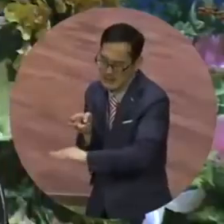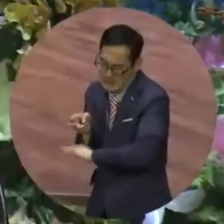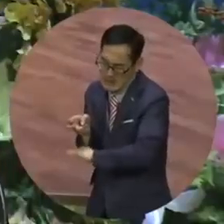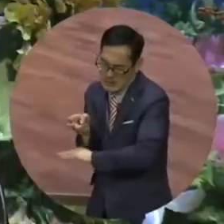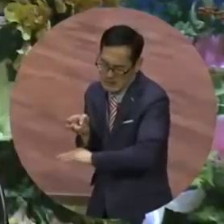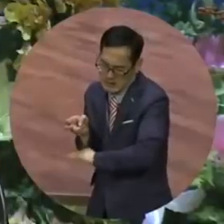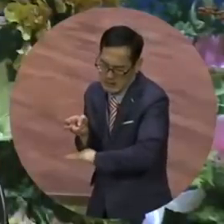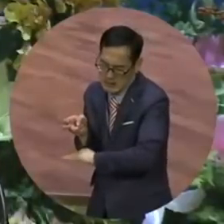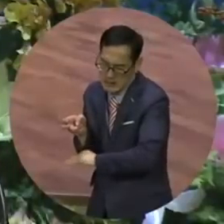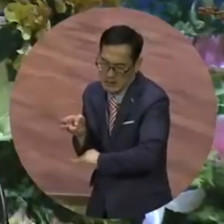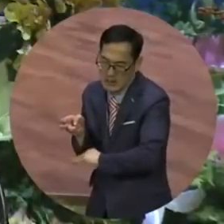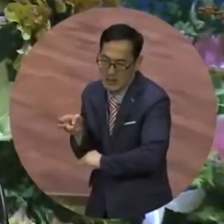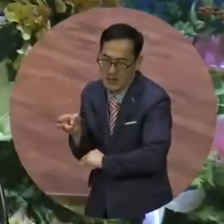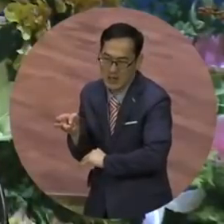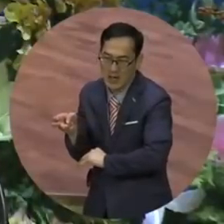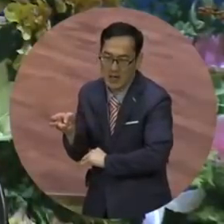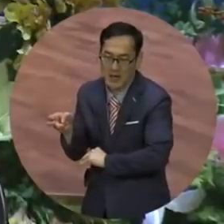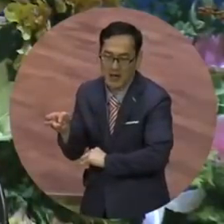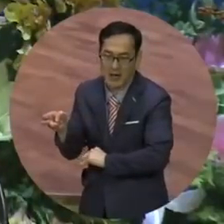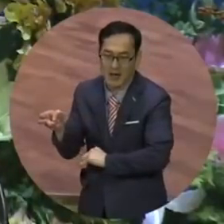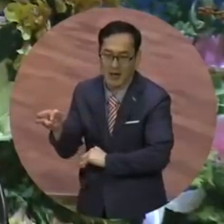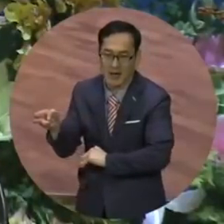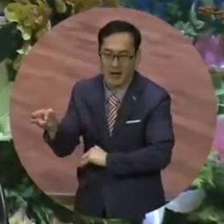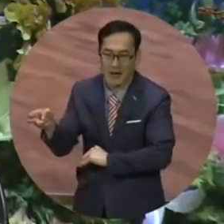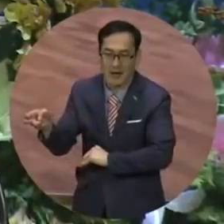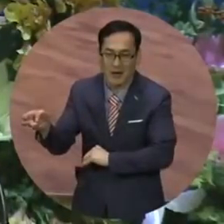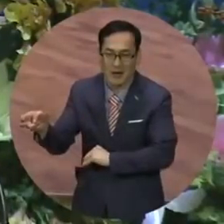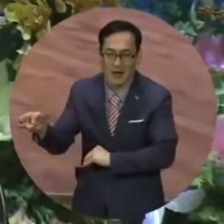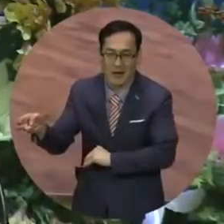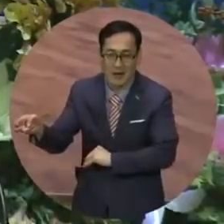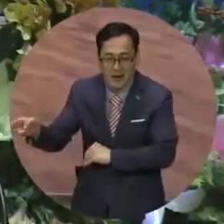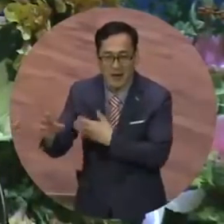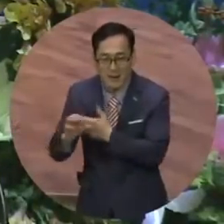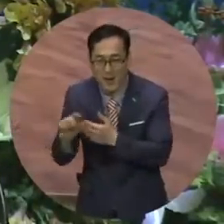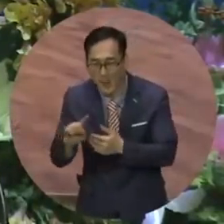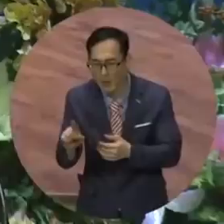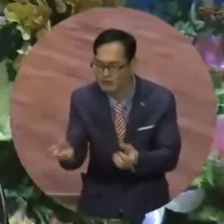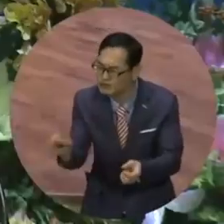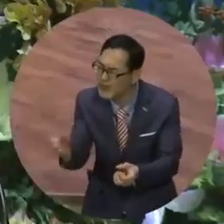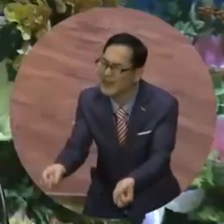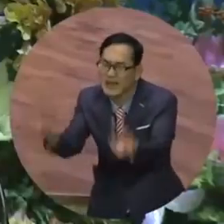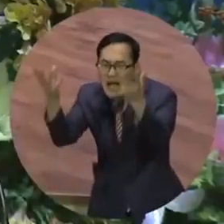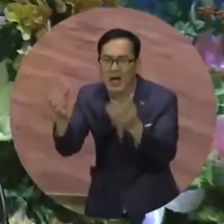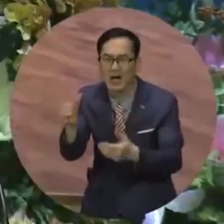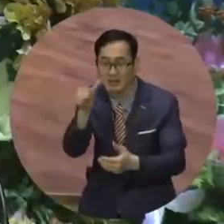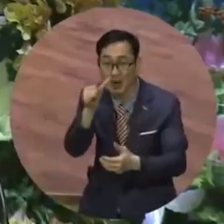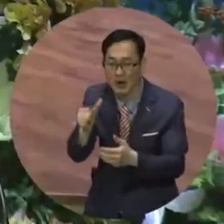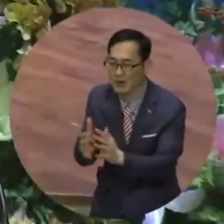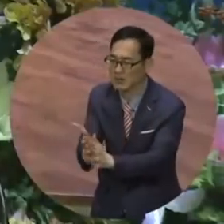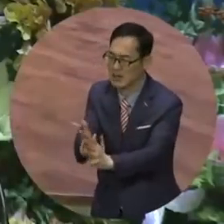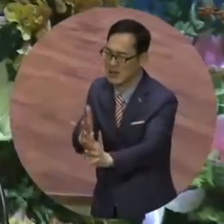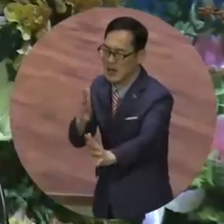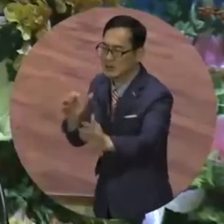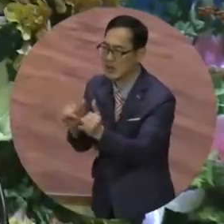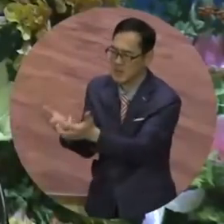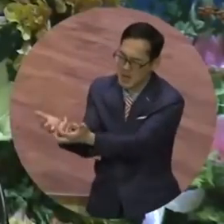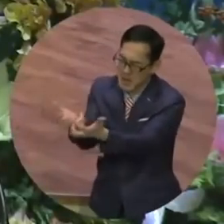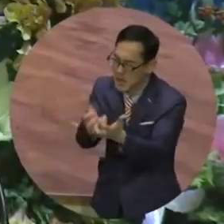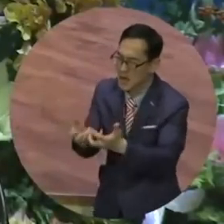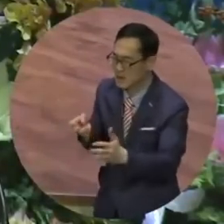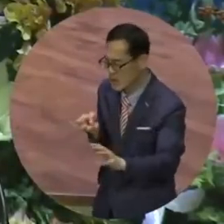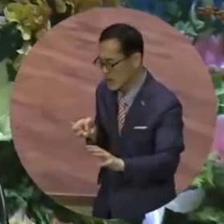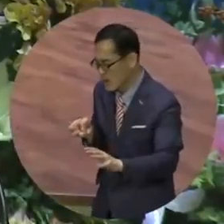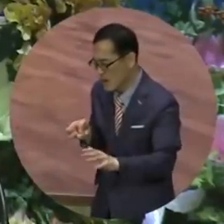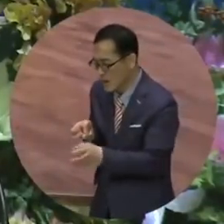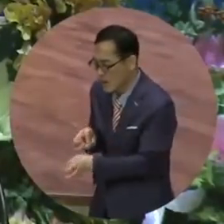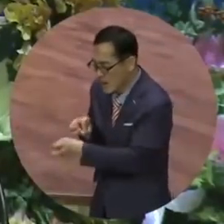밤새도록 속죄일 걸리면 잠 못 자요. 막 그냥 울리고 난리를 치면 무슬림 소리 알죠? 그 막 무슨 마이크를 들은 소리 하면서